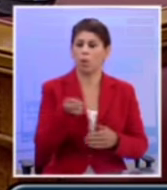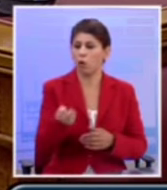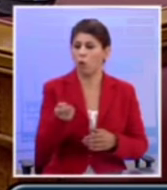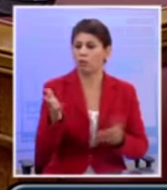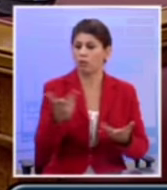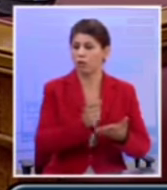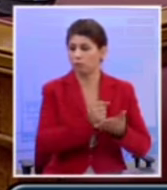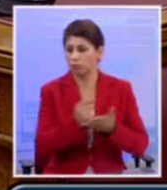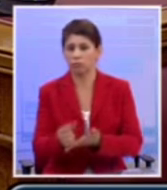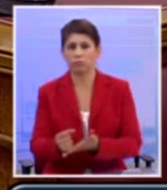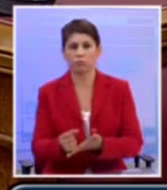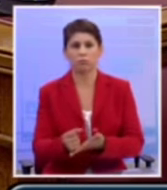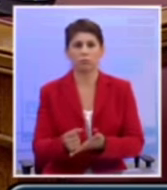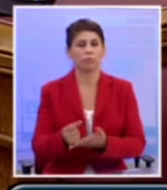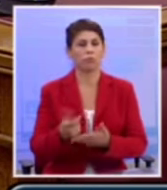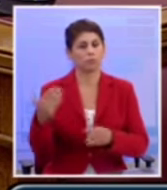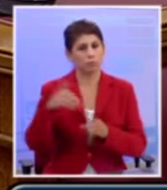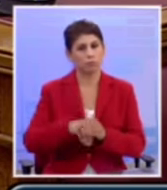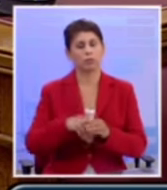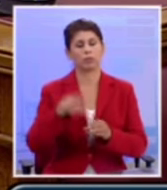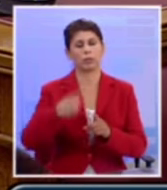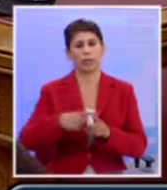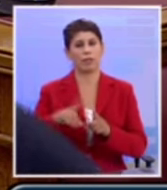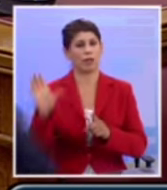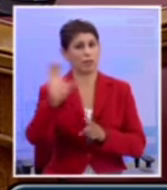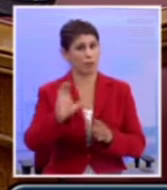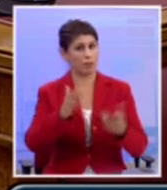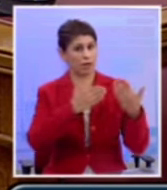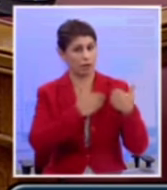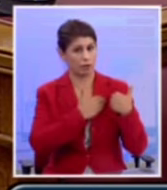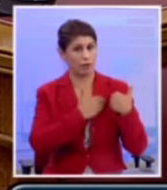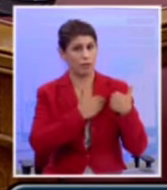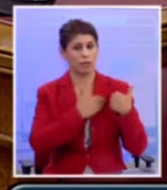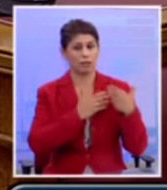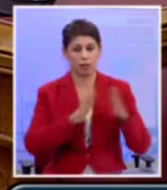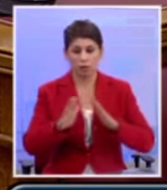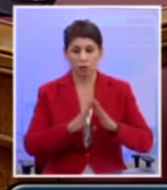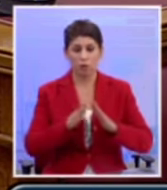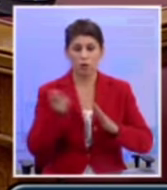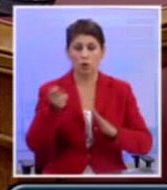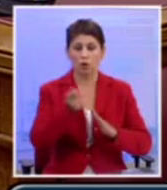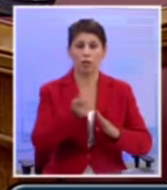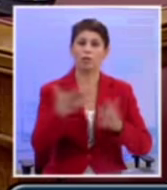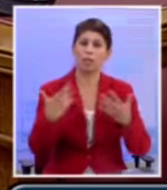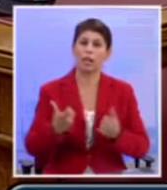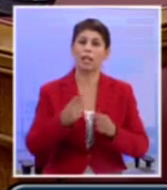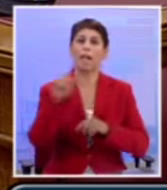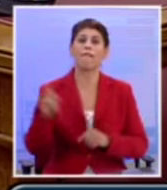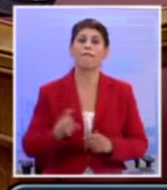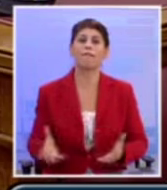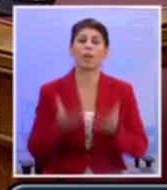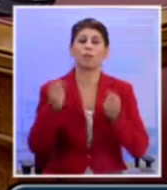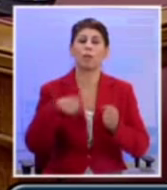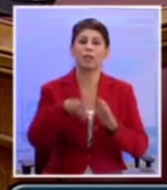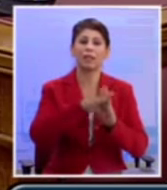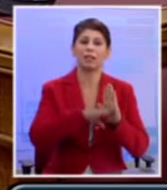ή έναρξη Ελλάδα σε ένα καινούριο πρόγραμμα, εάν οι Ευρωπαίοι δεν αναλάβουν την ευθύνη τους να διευθετήσουν το χρέος και να το καταστήσουν βιώσιμο. Αυτή είναι η